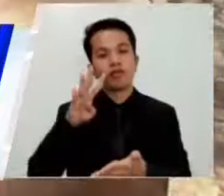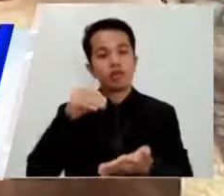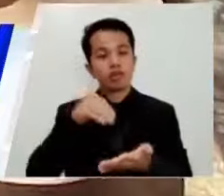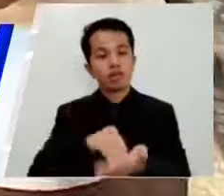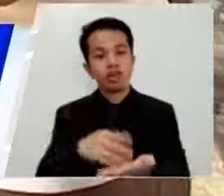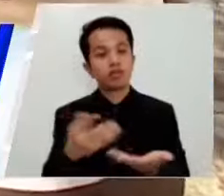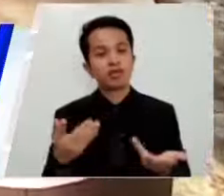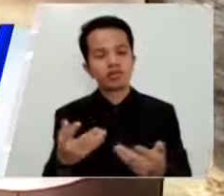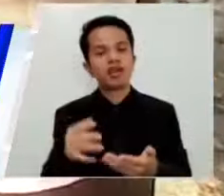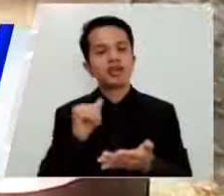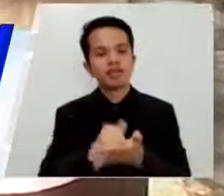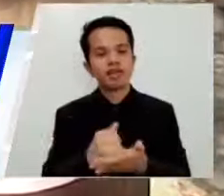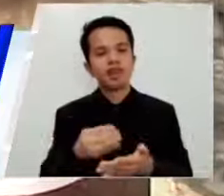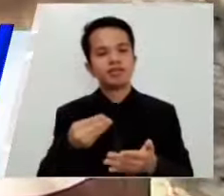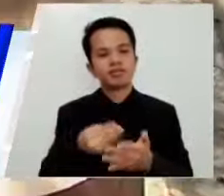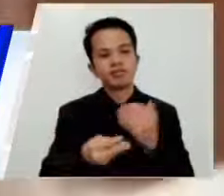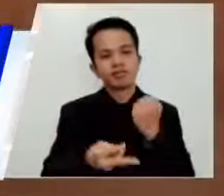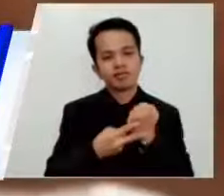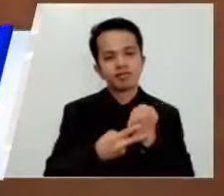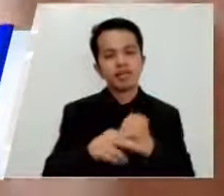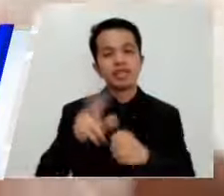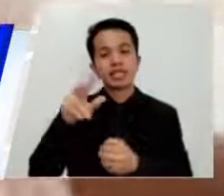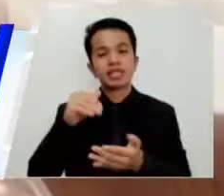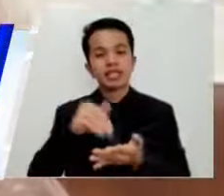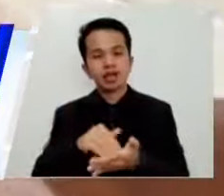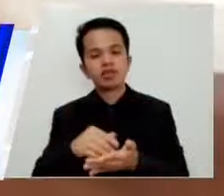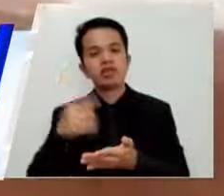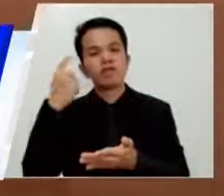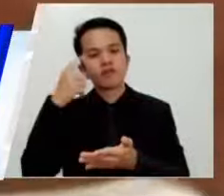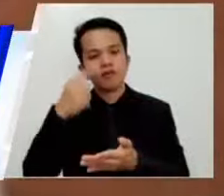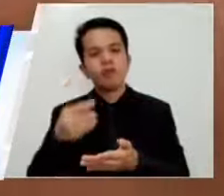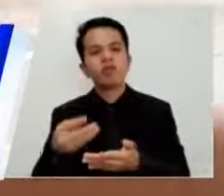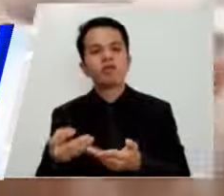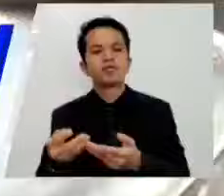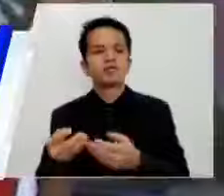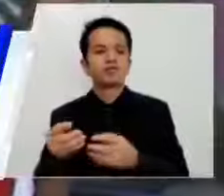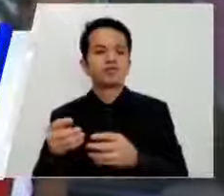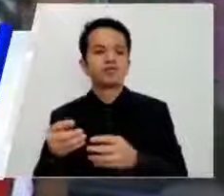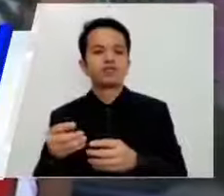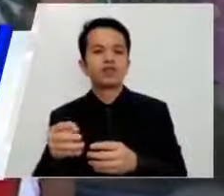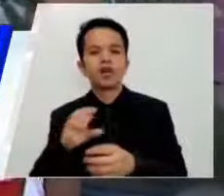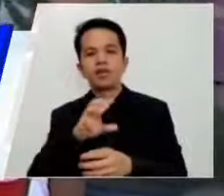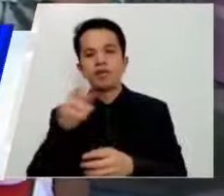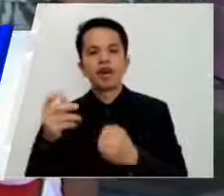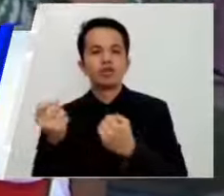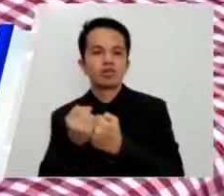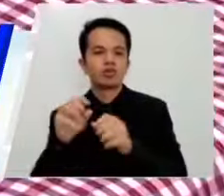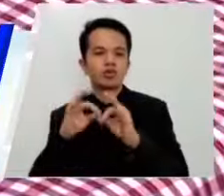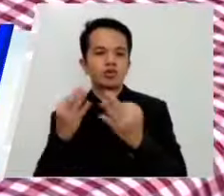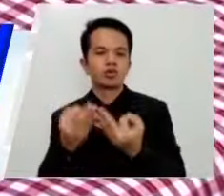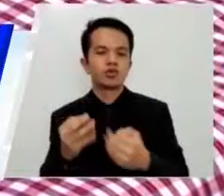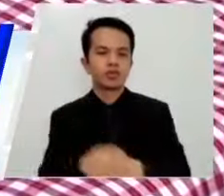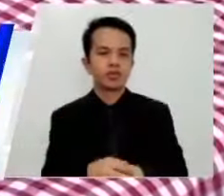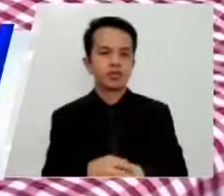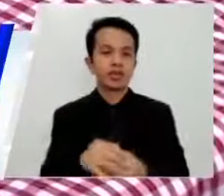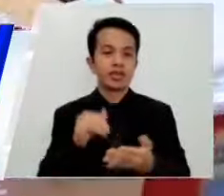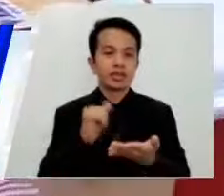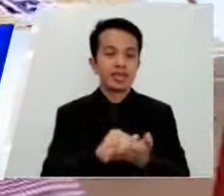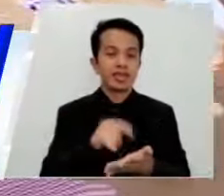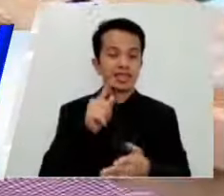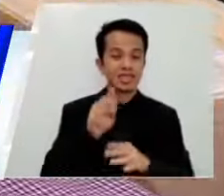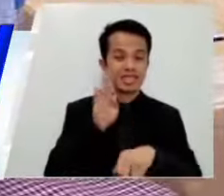puhunan, habang 3,000 pesos naman ang maiuwi niya sa pamilya. Ang summer negosyo naman ng pamilya